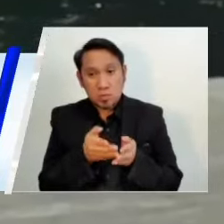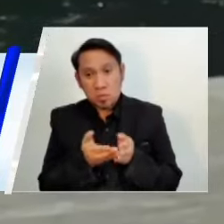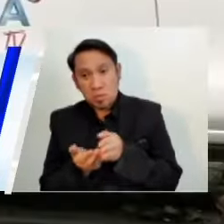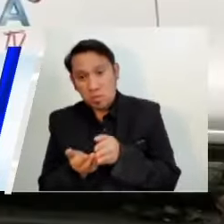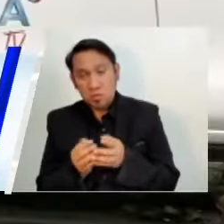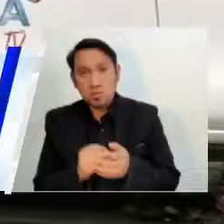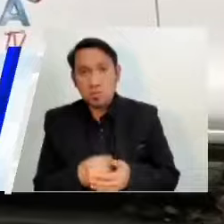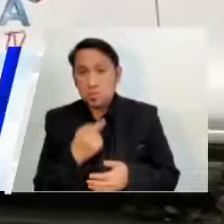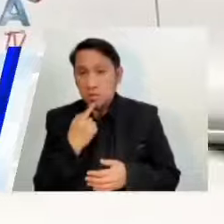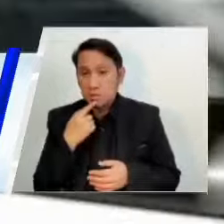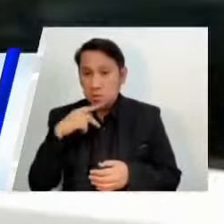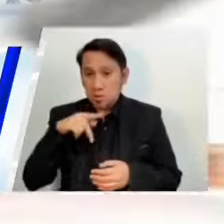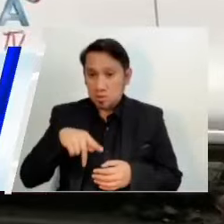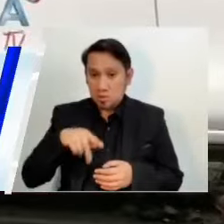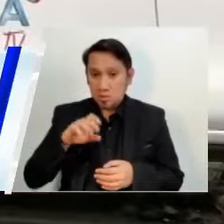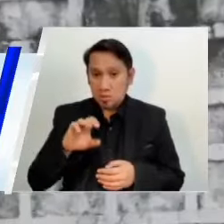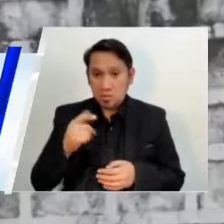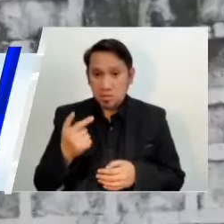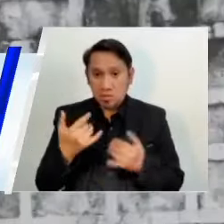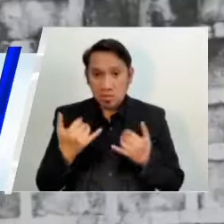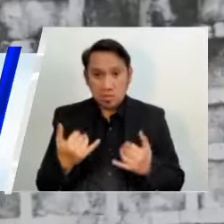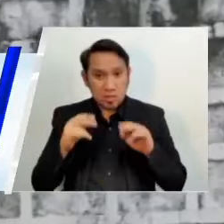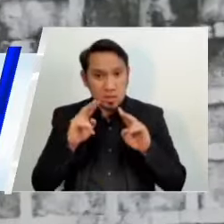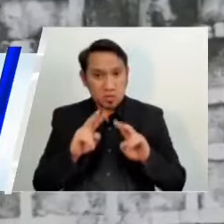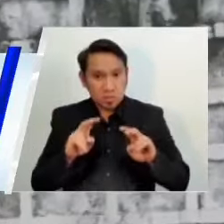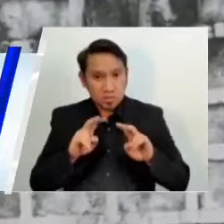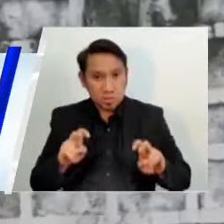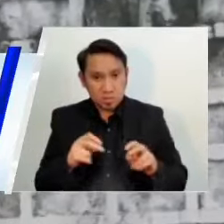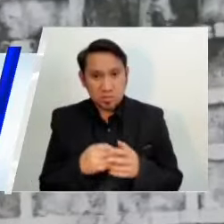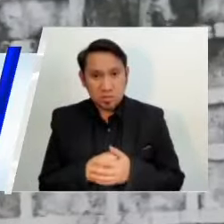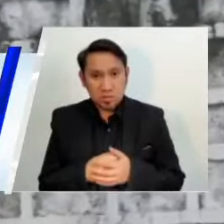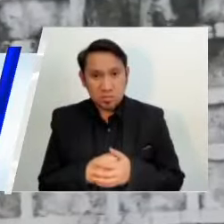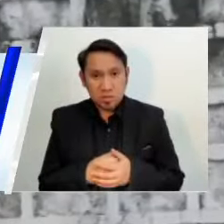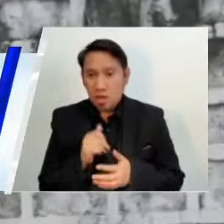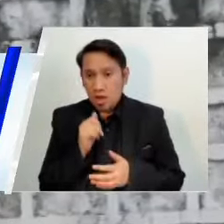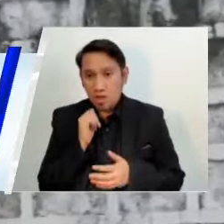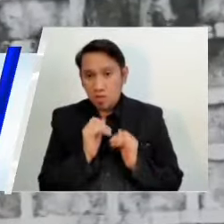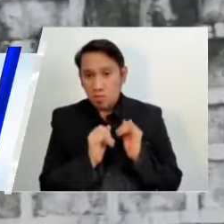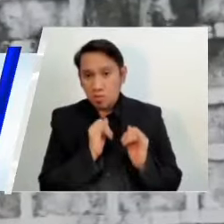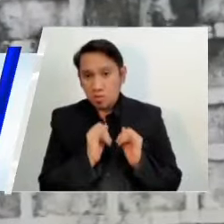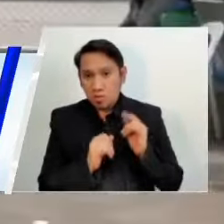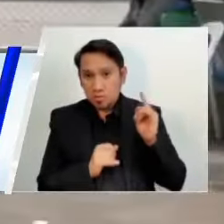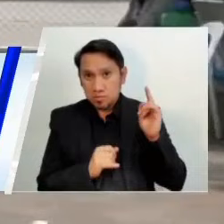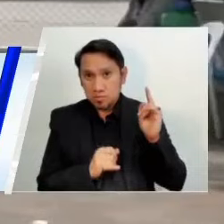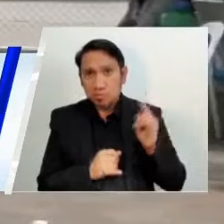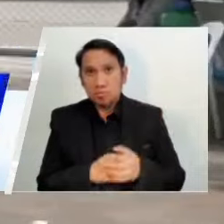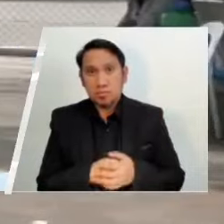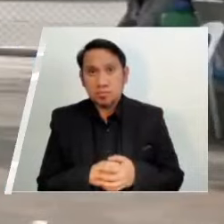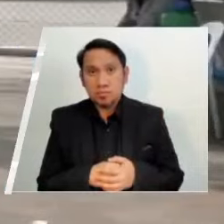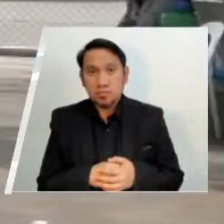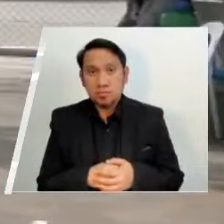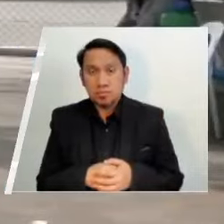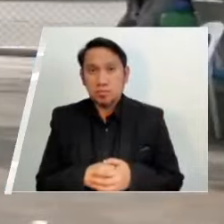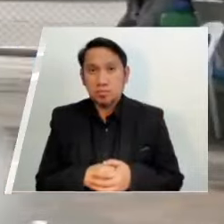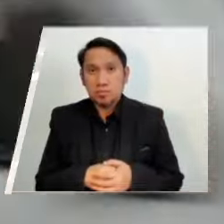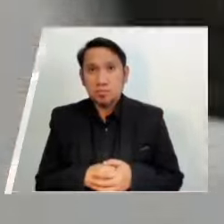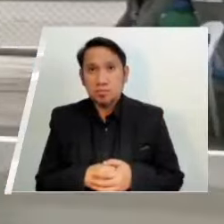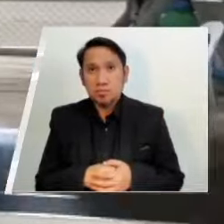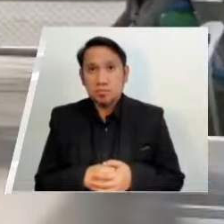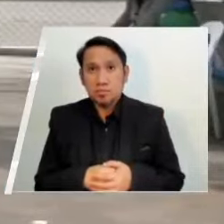sa PCG, nag-iimbestiga na sila. Hindi naman nagpa-unlock ng panayam ang Philippine Ports Authority at ang may-ari ng